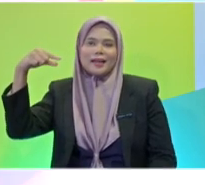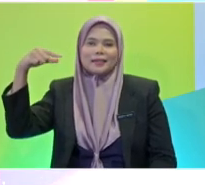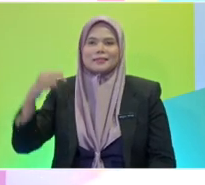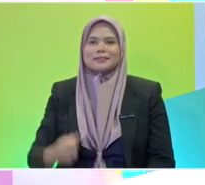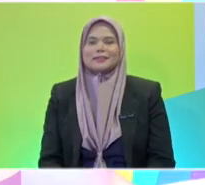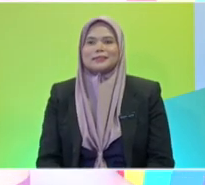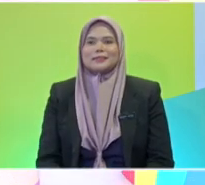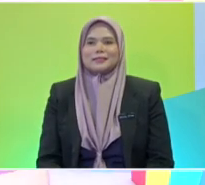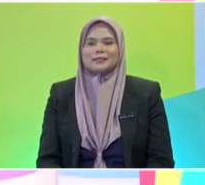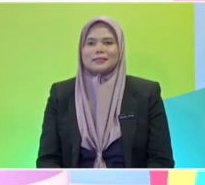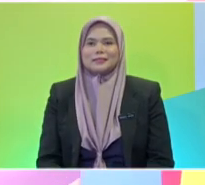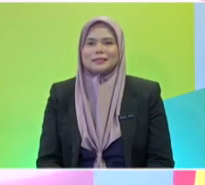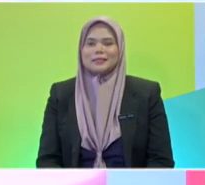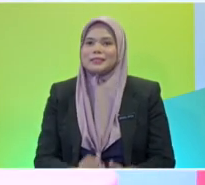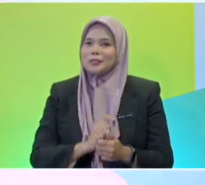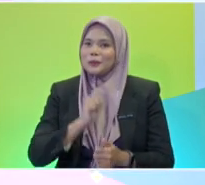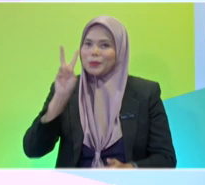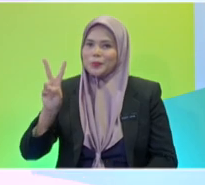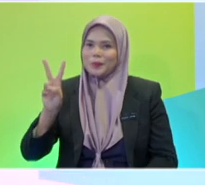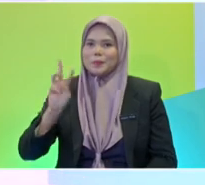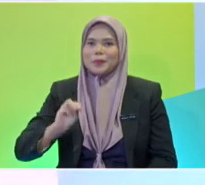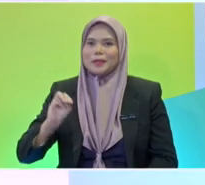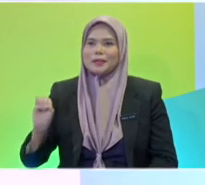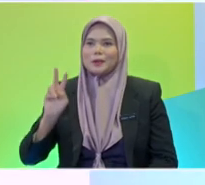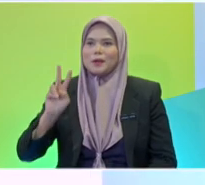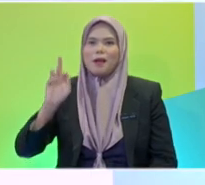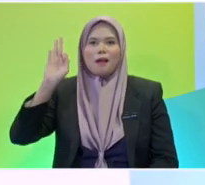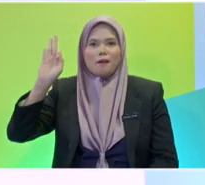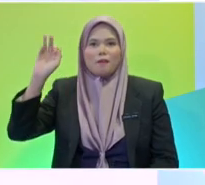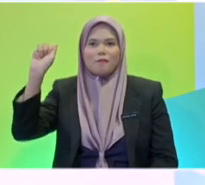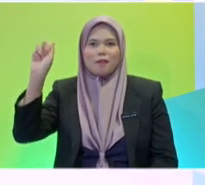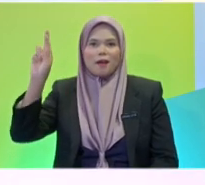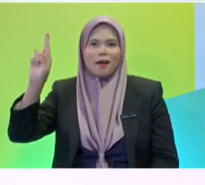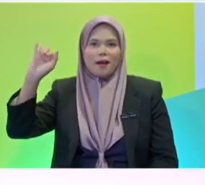aniknya murid saya yang kedua Faris mana satu Faris